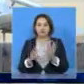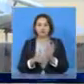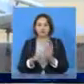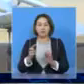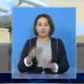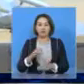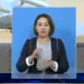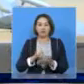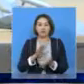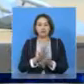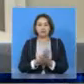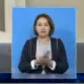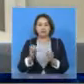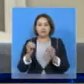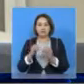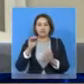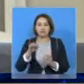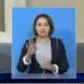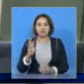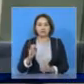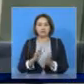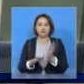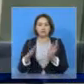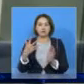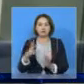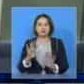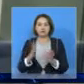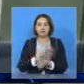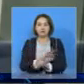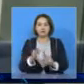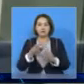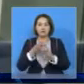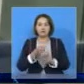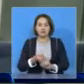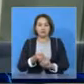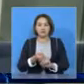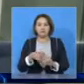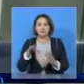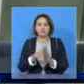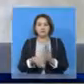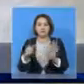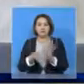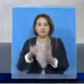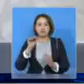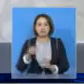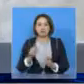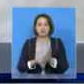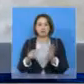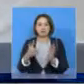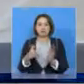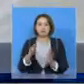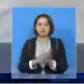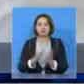в регионе зарегистрировано 10 493 случая COVID-19, из них